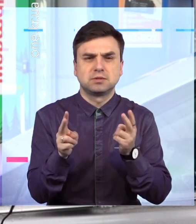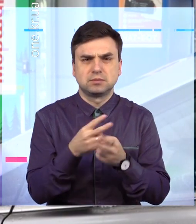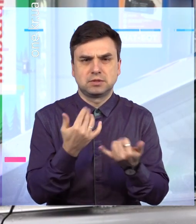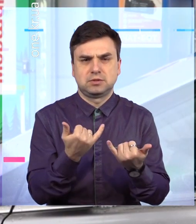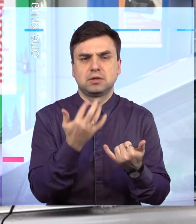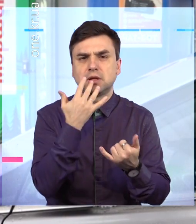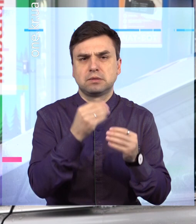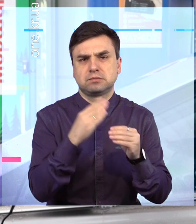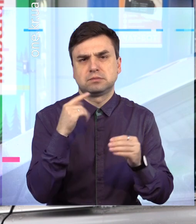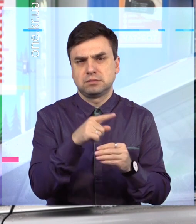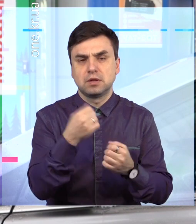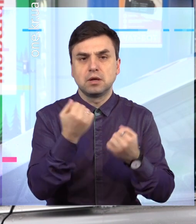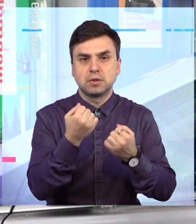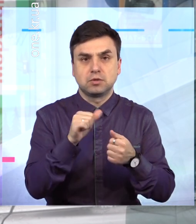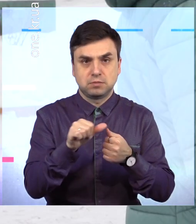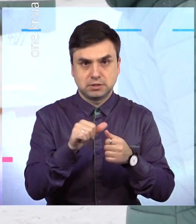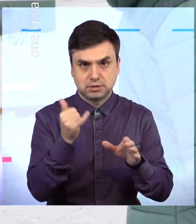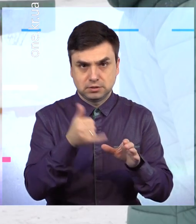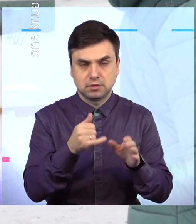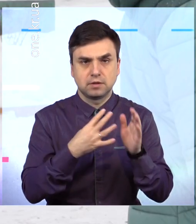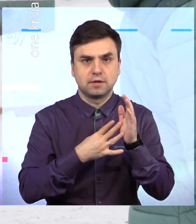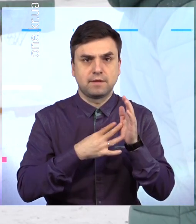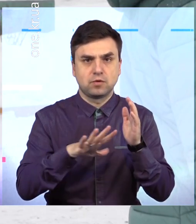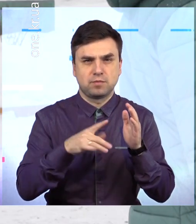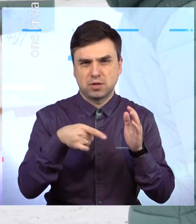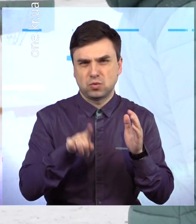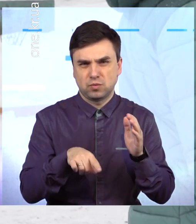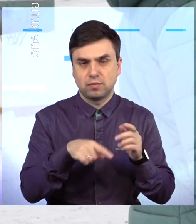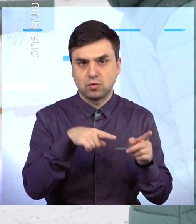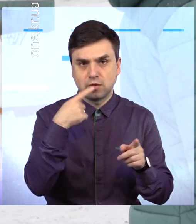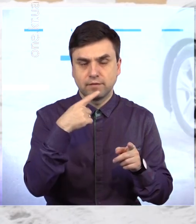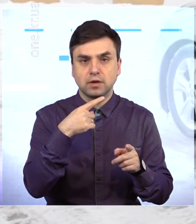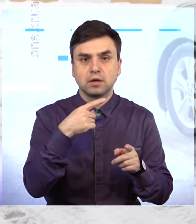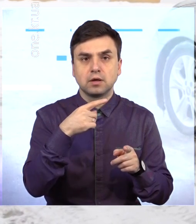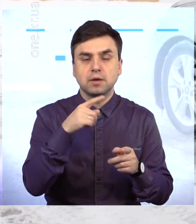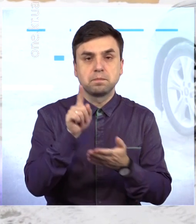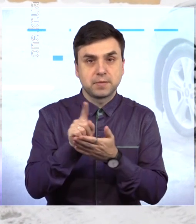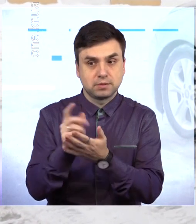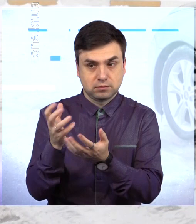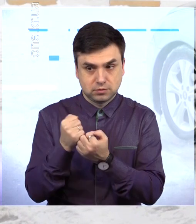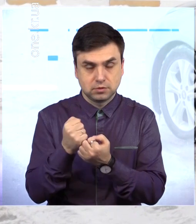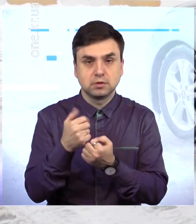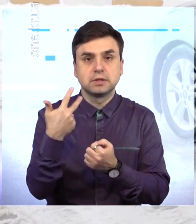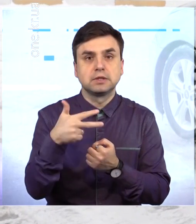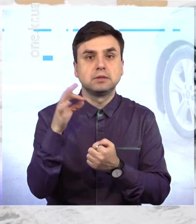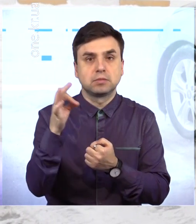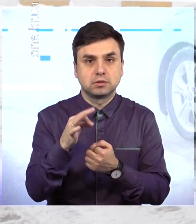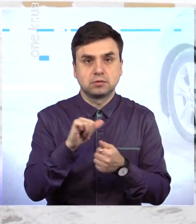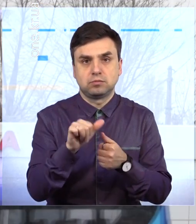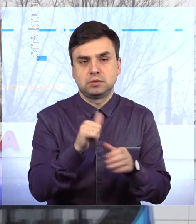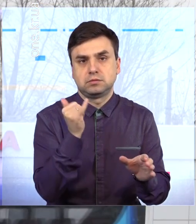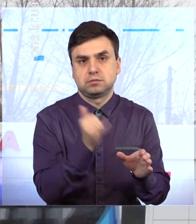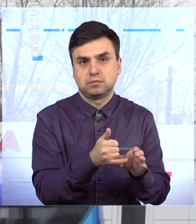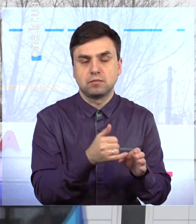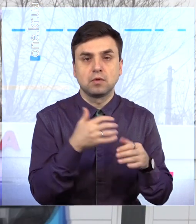пан Сергій заправляє 95-м бензином. Розповідає, за місяць витрачає третину своєї пенсії лише на пальне. Каже, із останніми